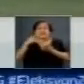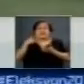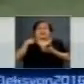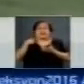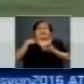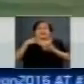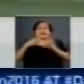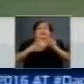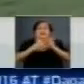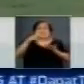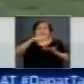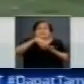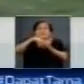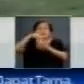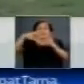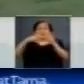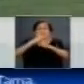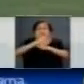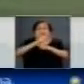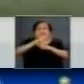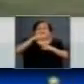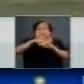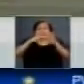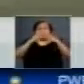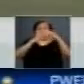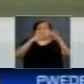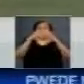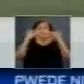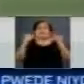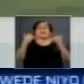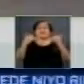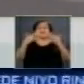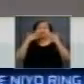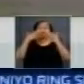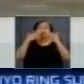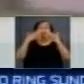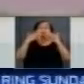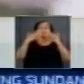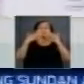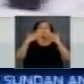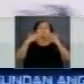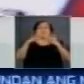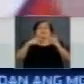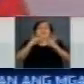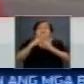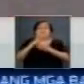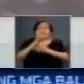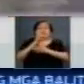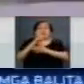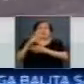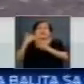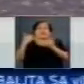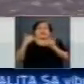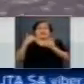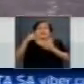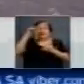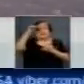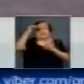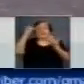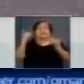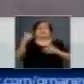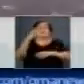naka-up na yung mga bagong school buildings. At ito nga yung pinapasalamat ng COMELEC, Arnold, para